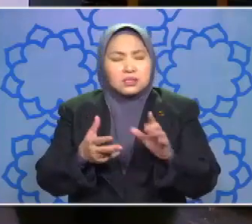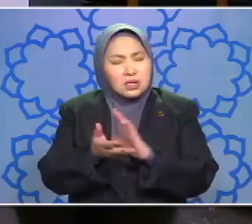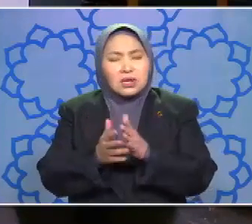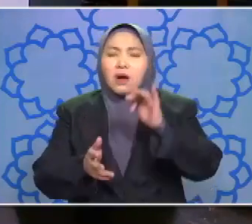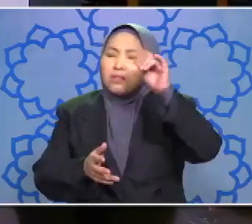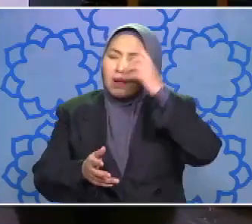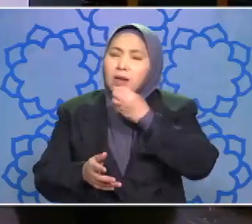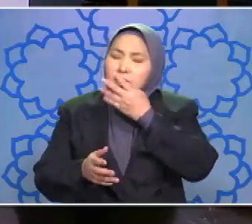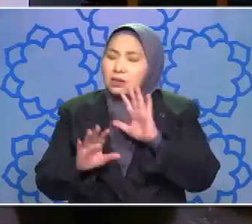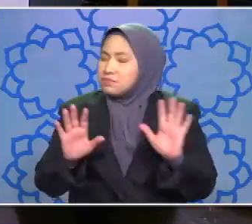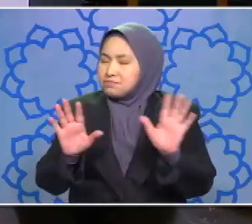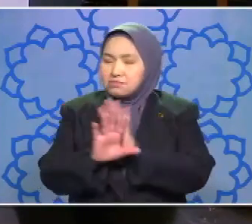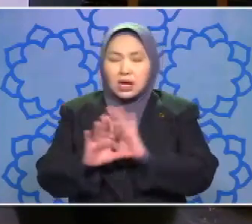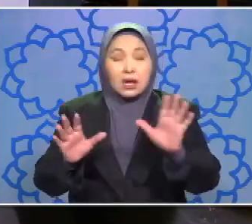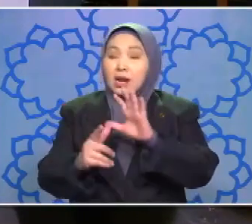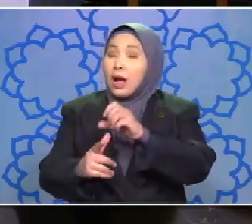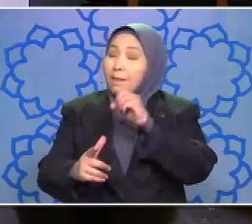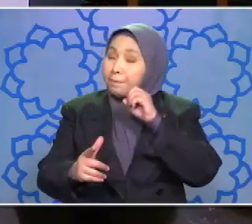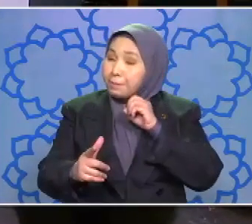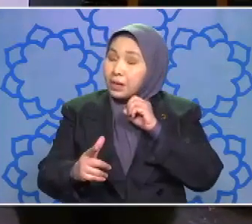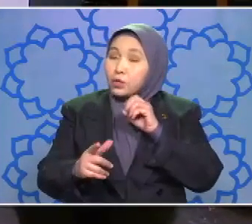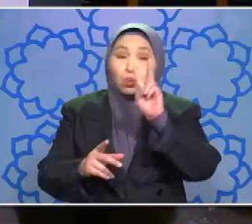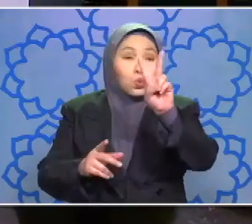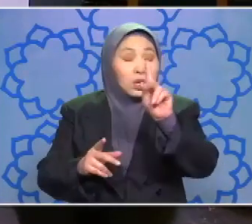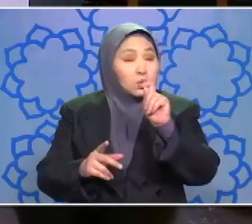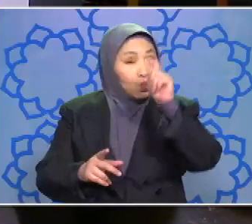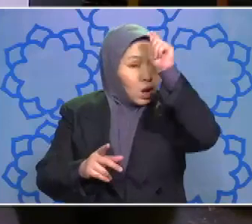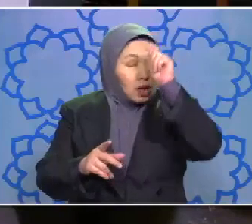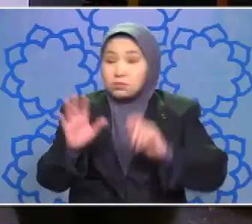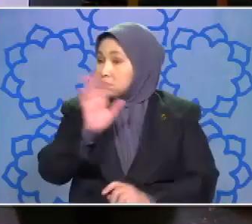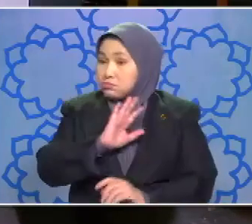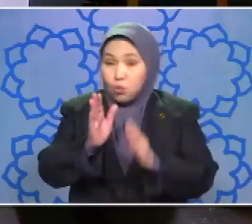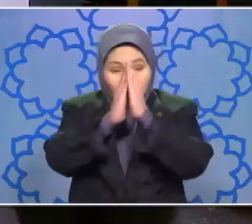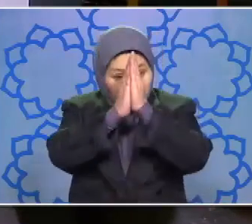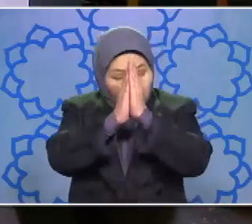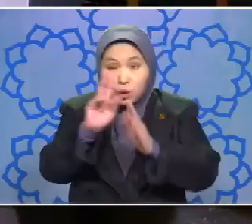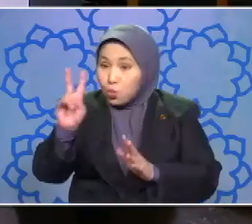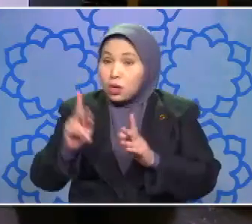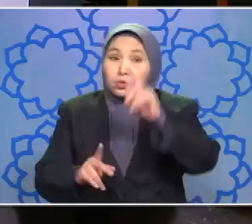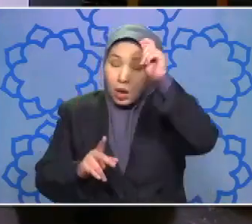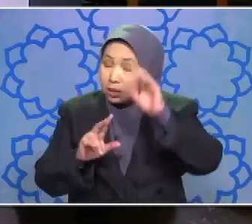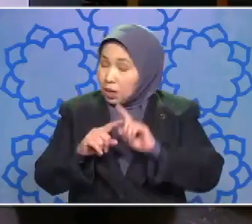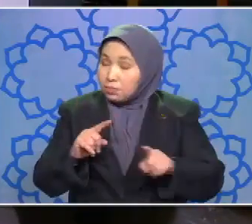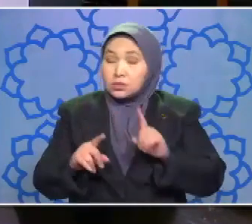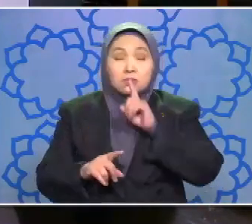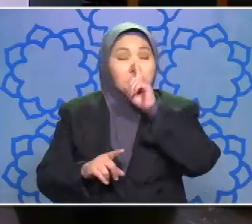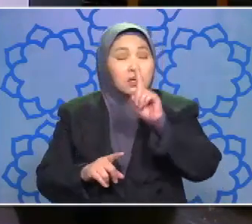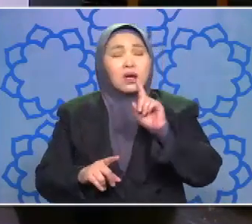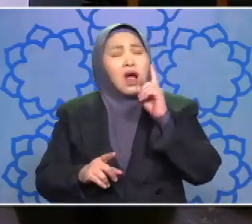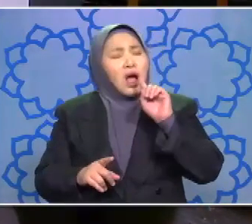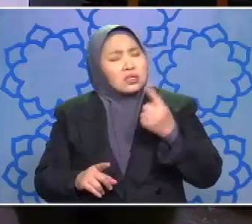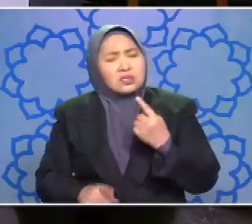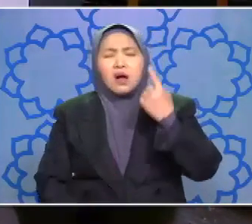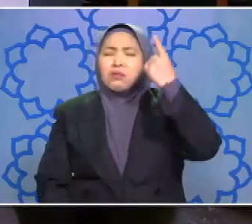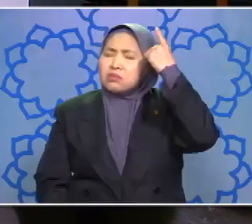kata, jangan ya ambil dua Tuhan. Jangan kamu menyembah dua Tuhan, tetapi sebenarnya Allah itu